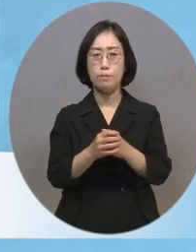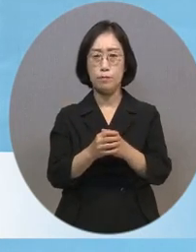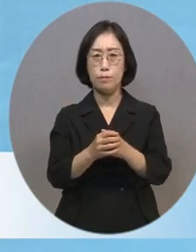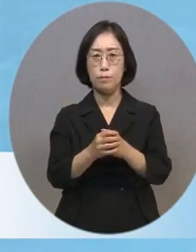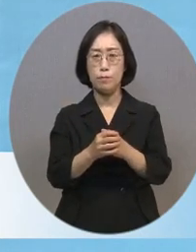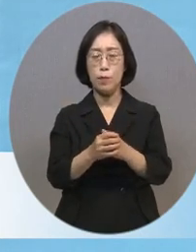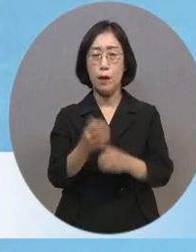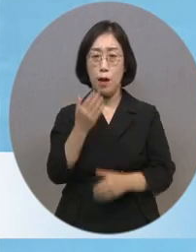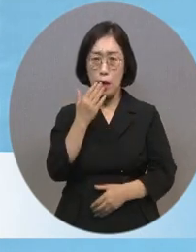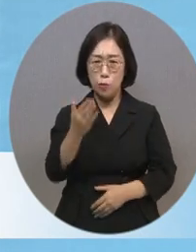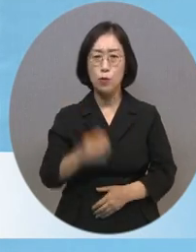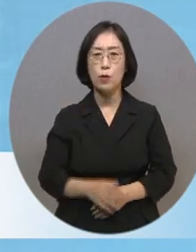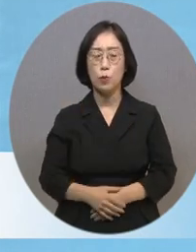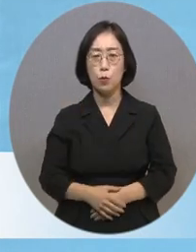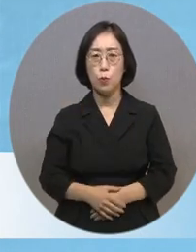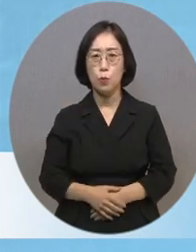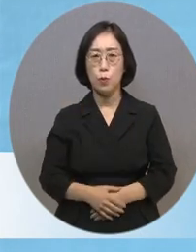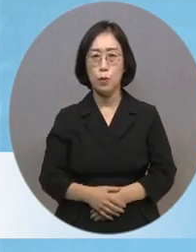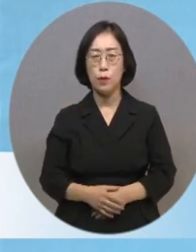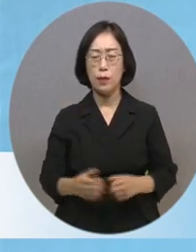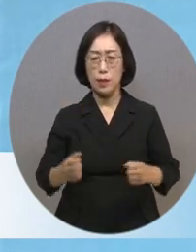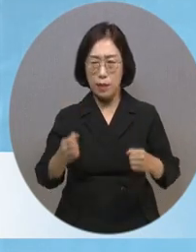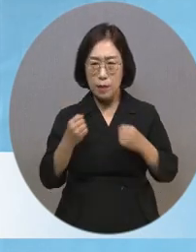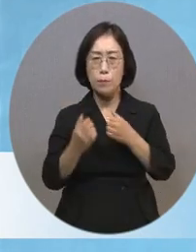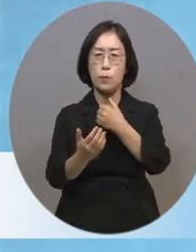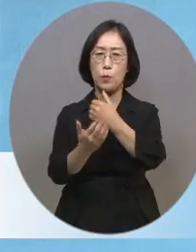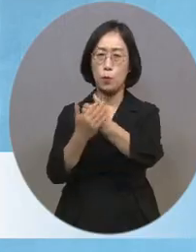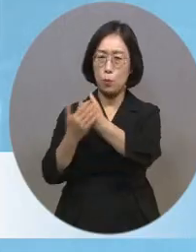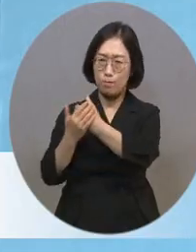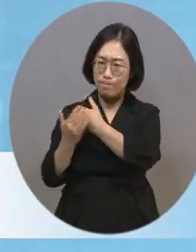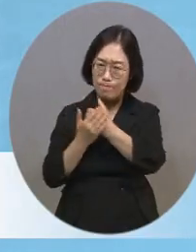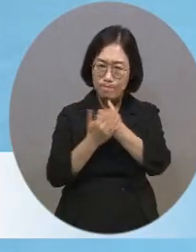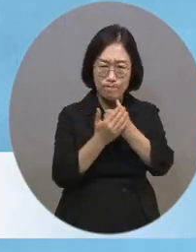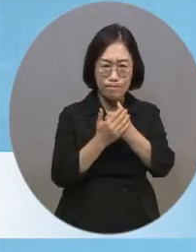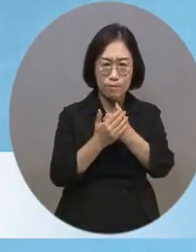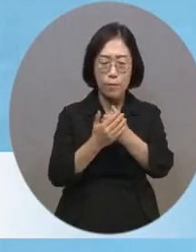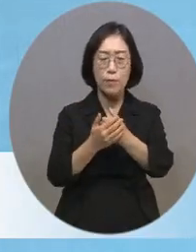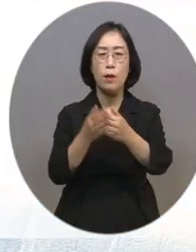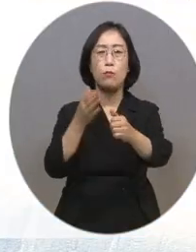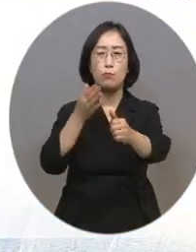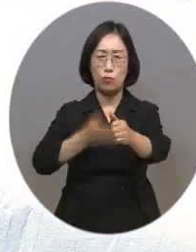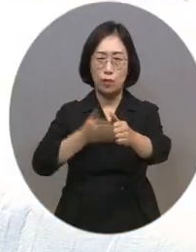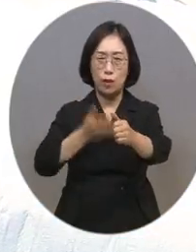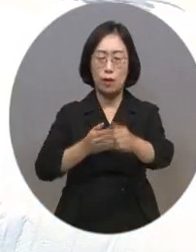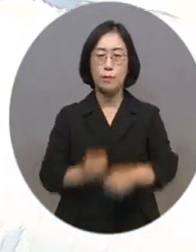개정이 될 수 있도록 힘을 합쳐주셨으면 좋겠습니다.